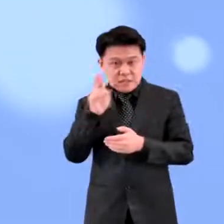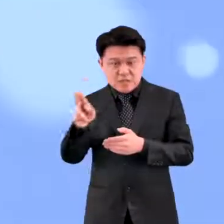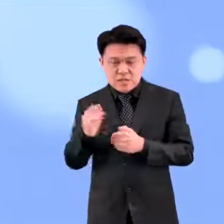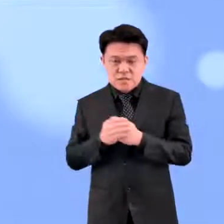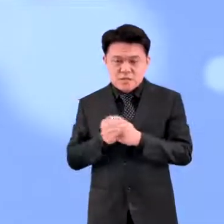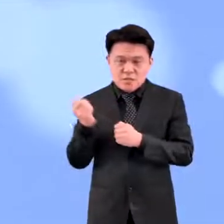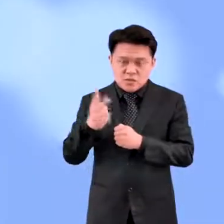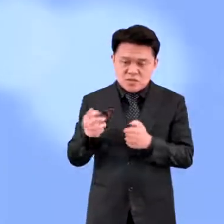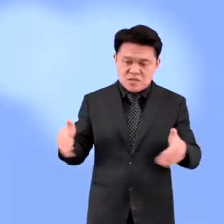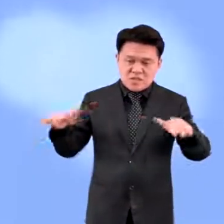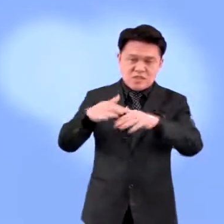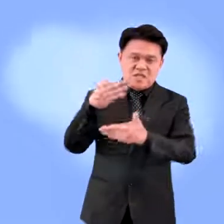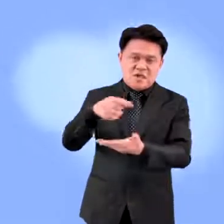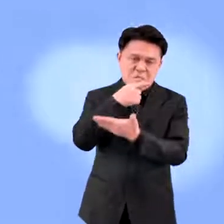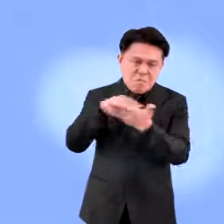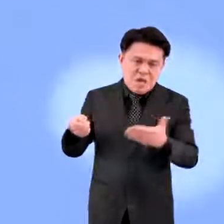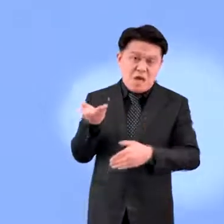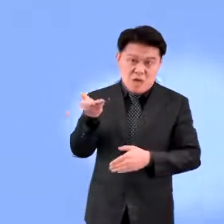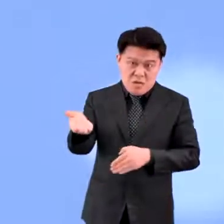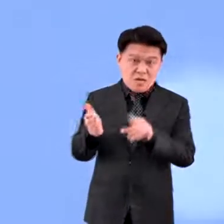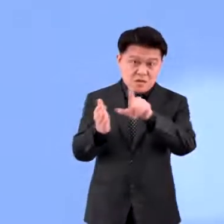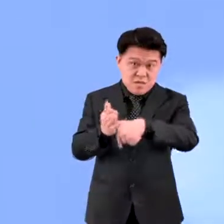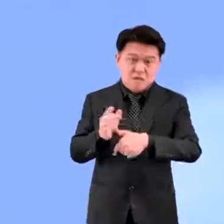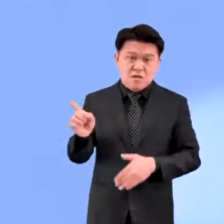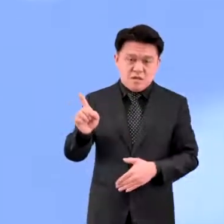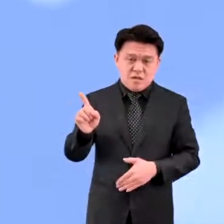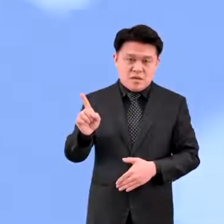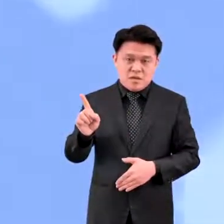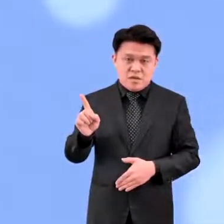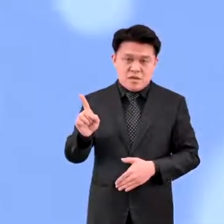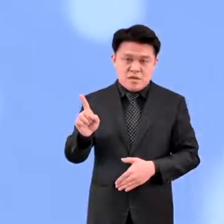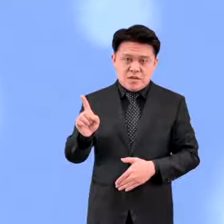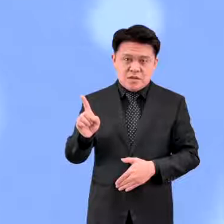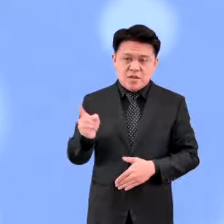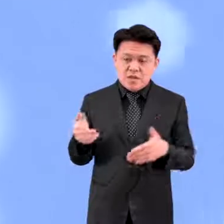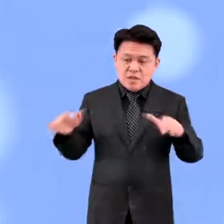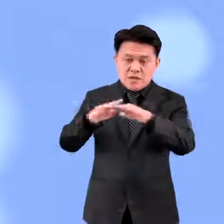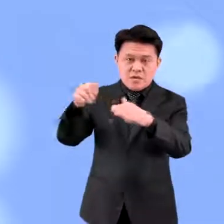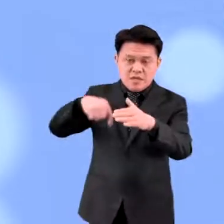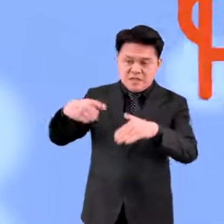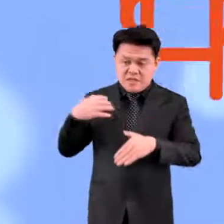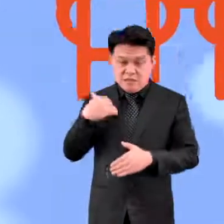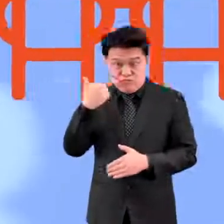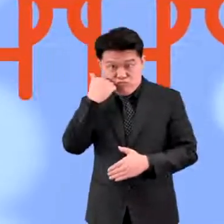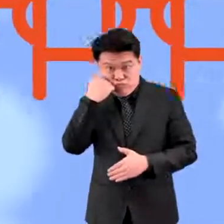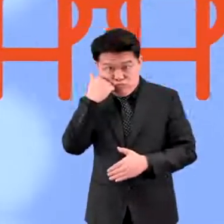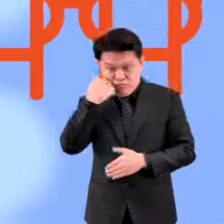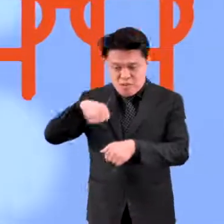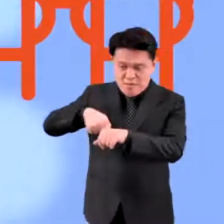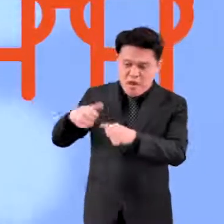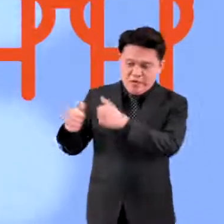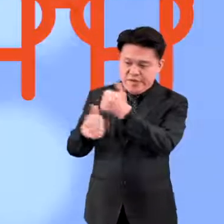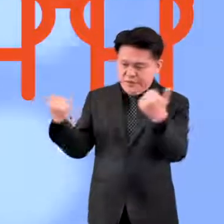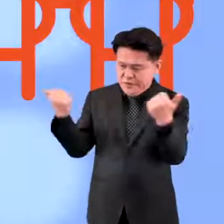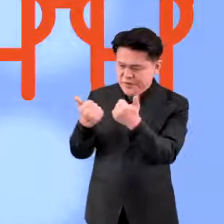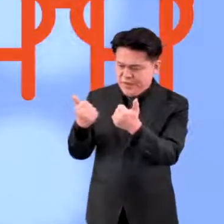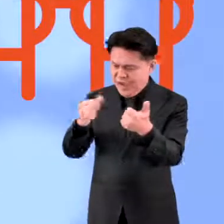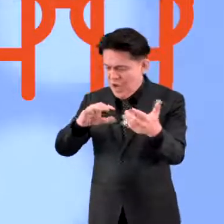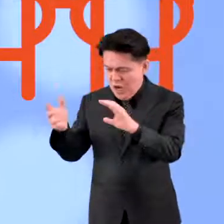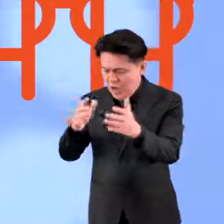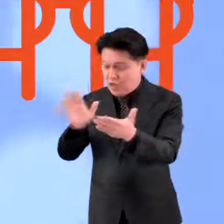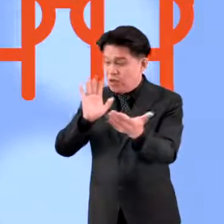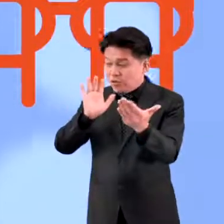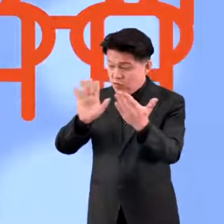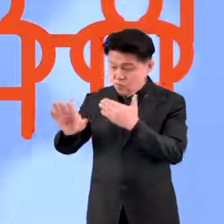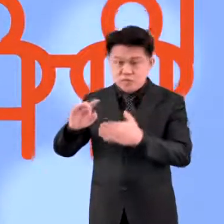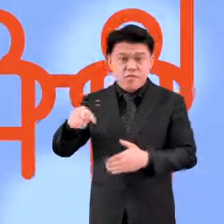지장을 초래하거나 기관에 재산상 손해를 끼친 경우에는 수행기관 내 담당자가